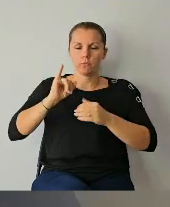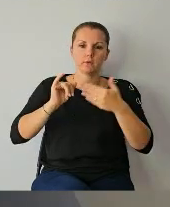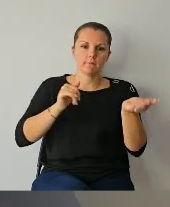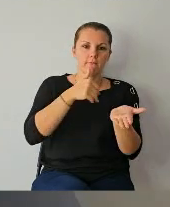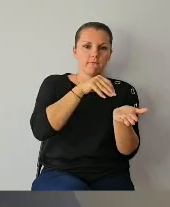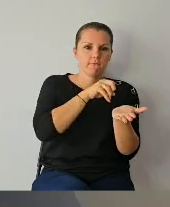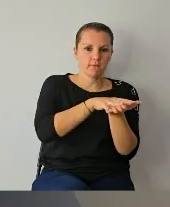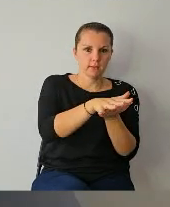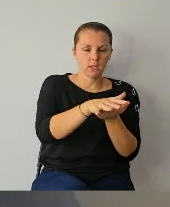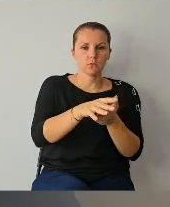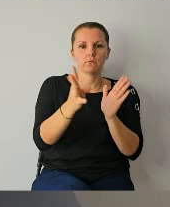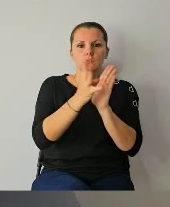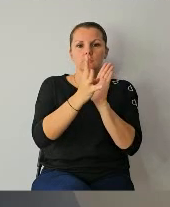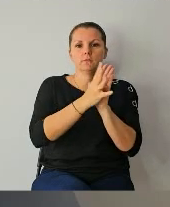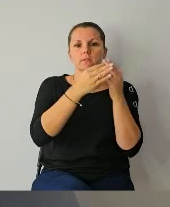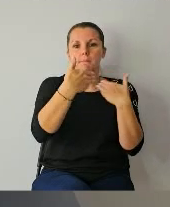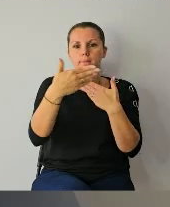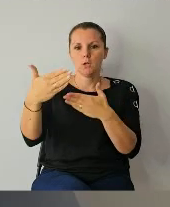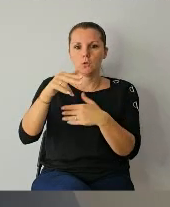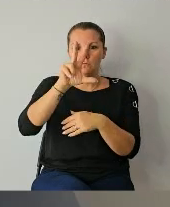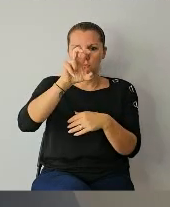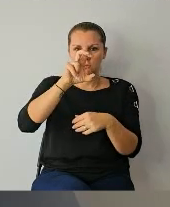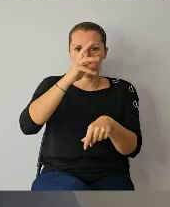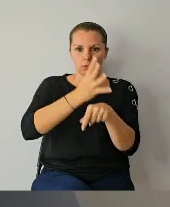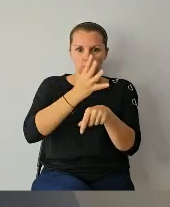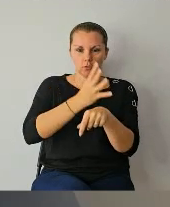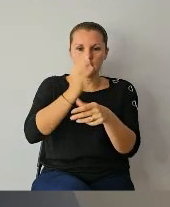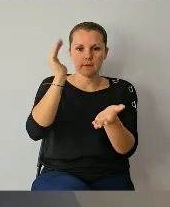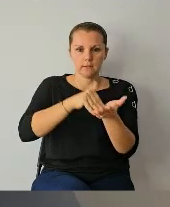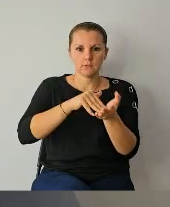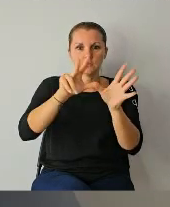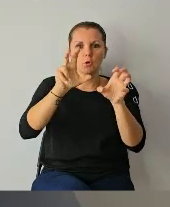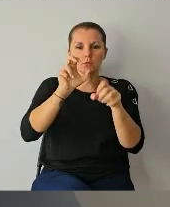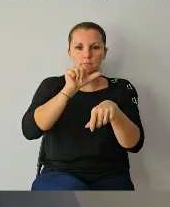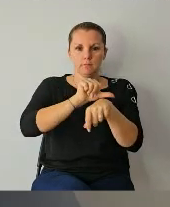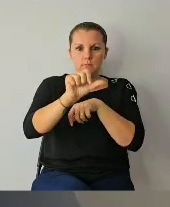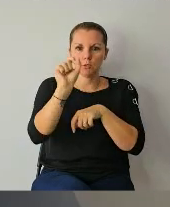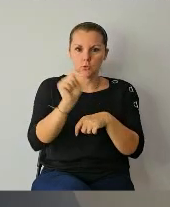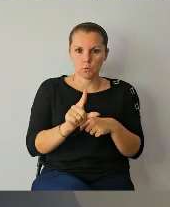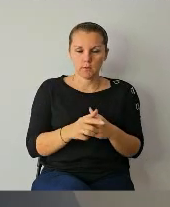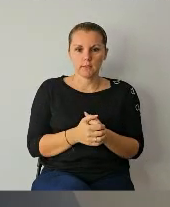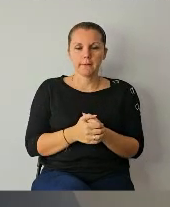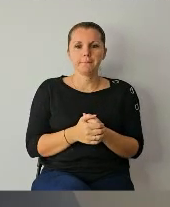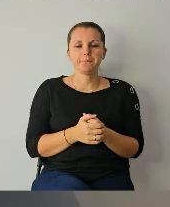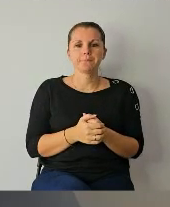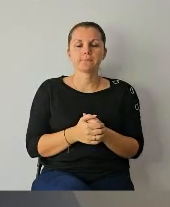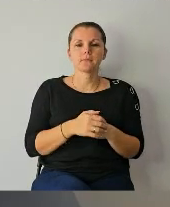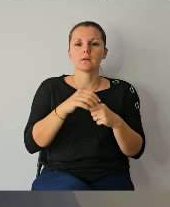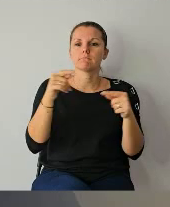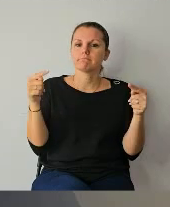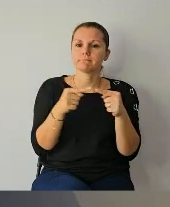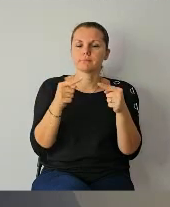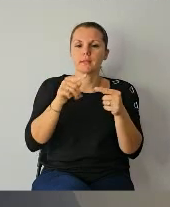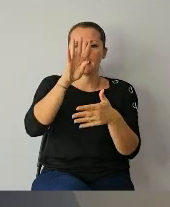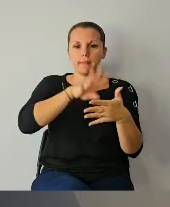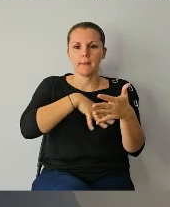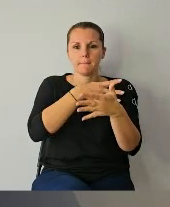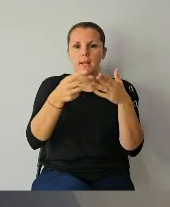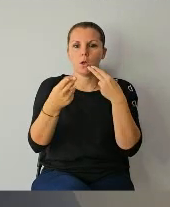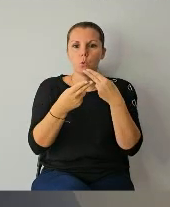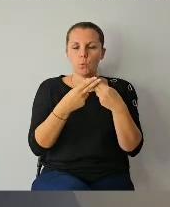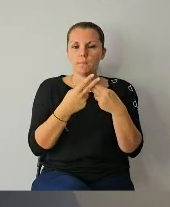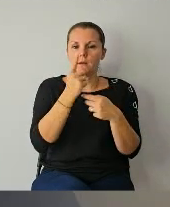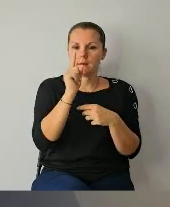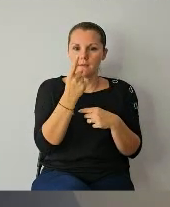kwotę 19 340 811 zł i 1 grosz zgodnie z tabelą numer 1 i